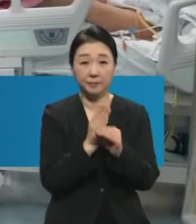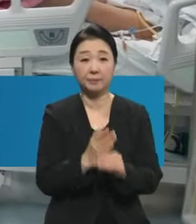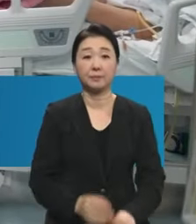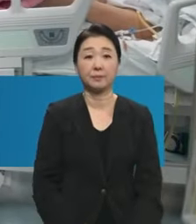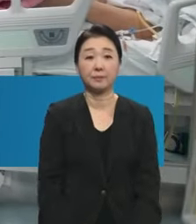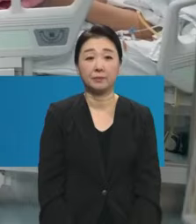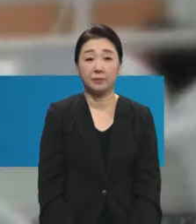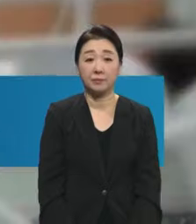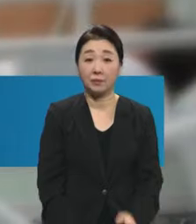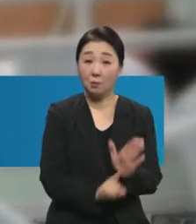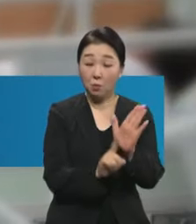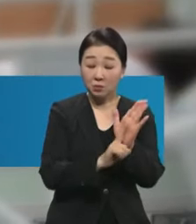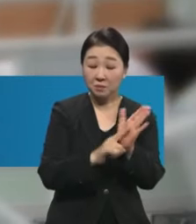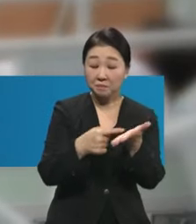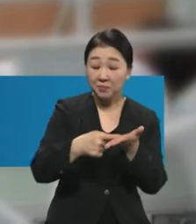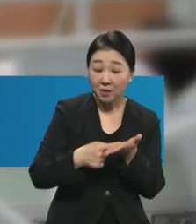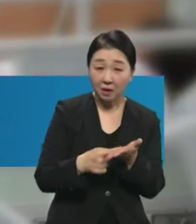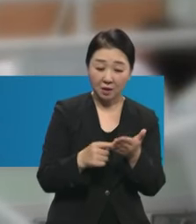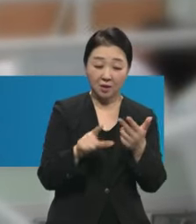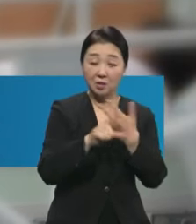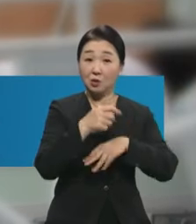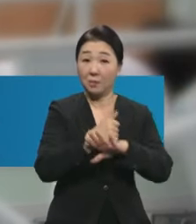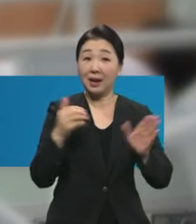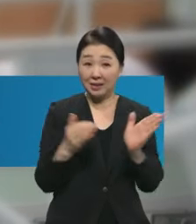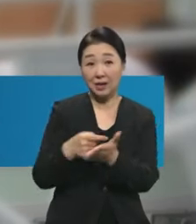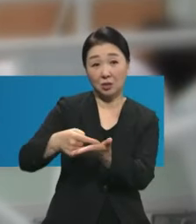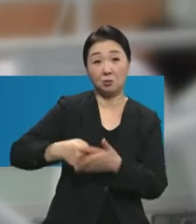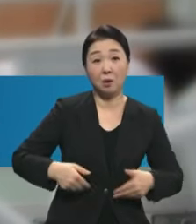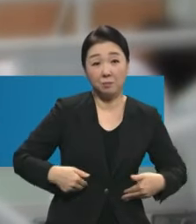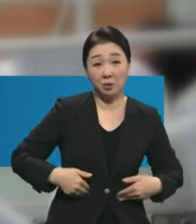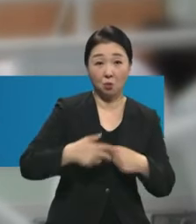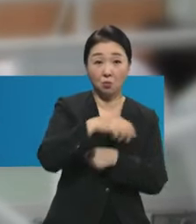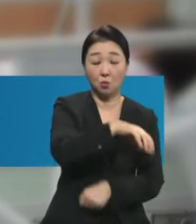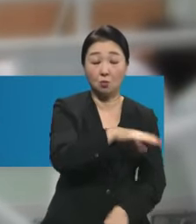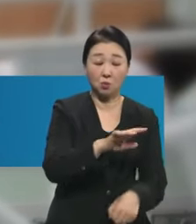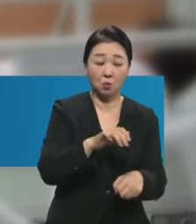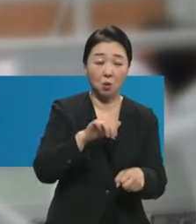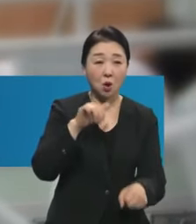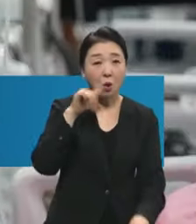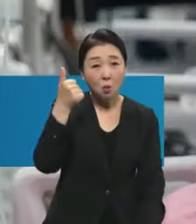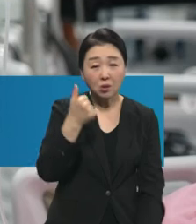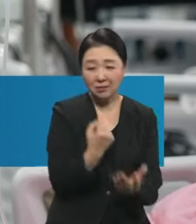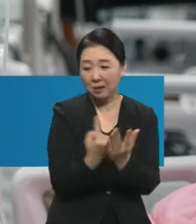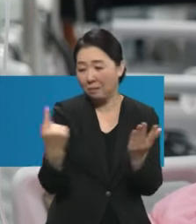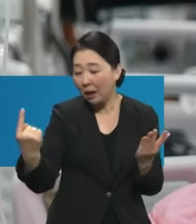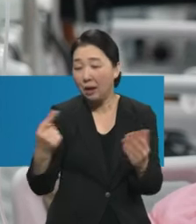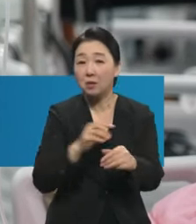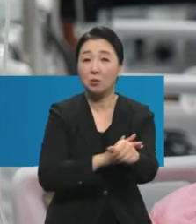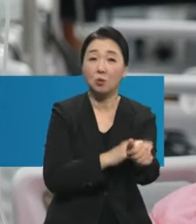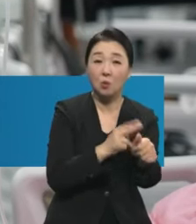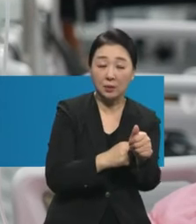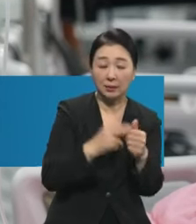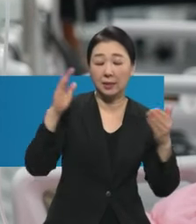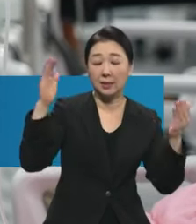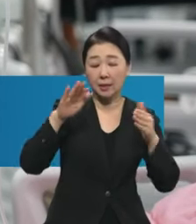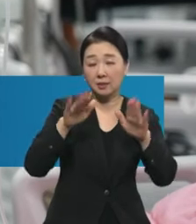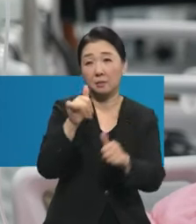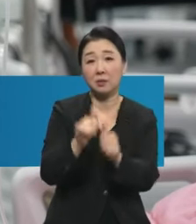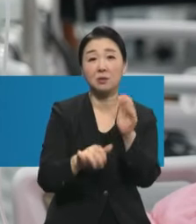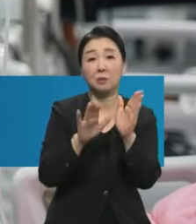밝혔습니다. 모집 지원은 이달 말까지 이루어지는데 의료 현장을 5개월 넘게 이탈한 전공의와 의대생이 이번